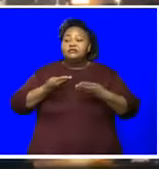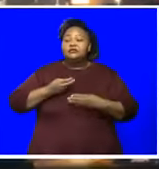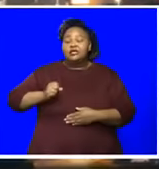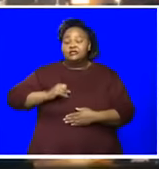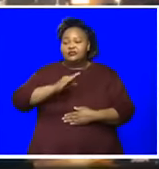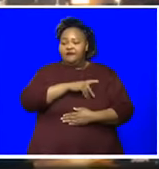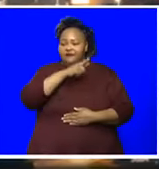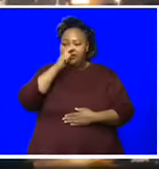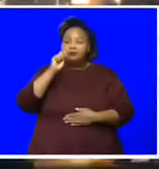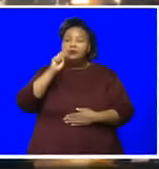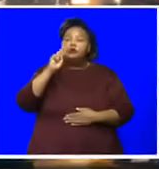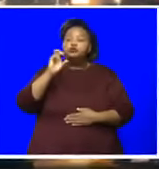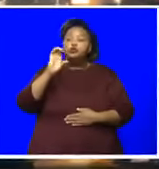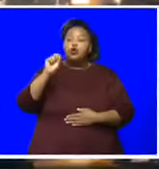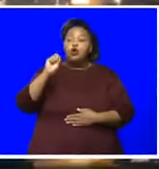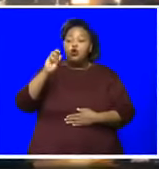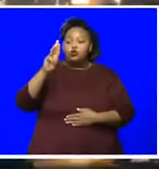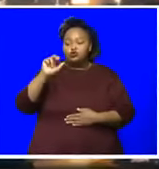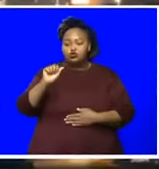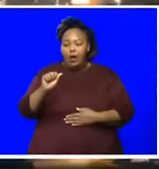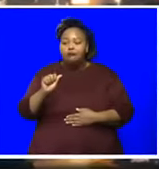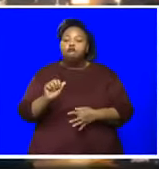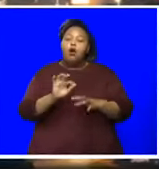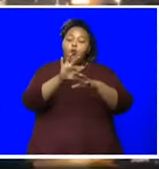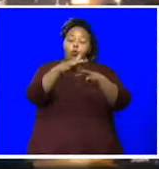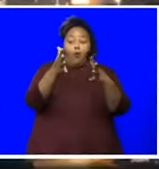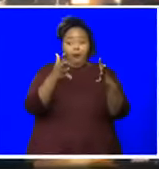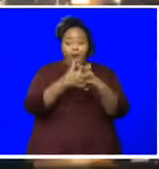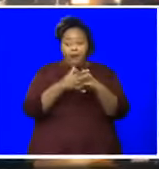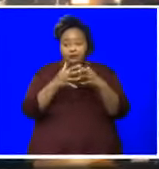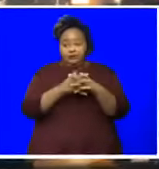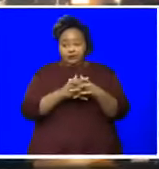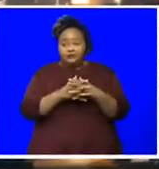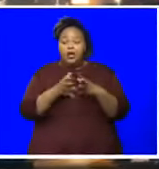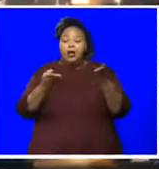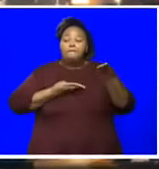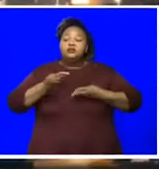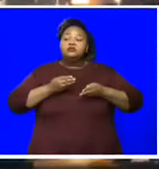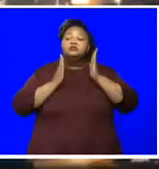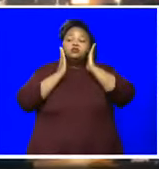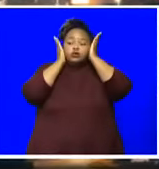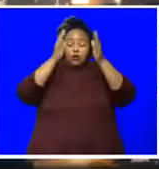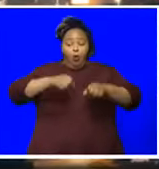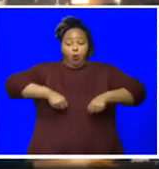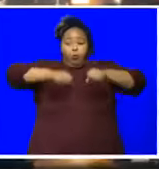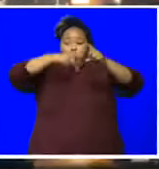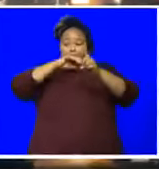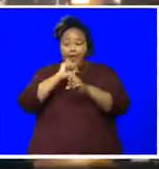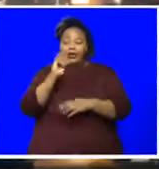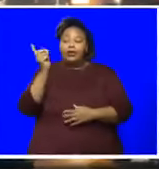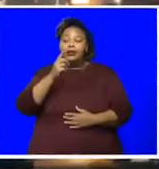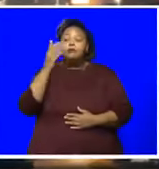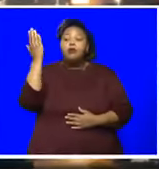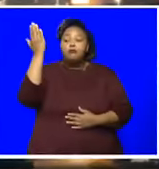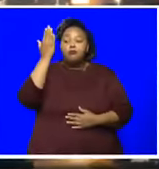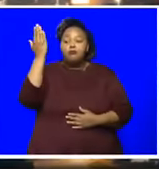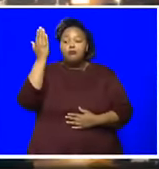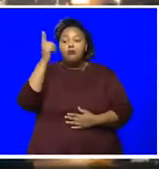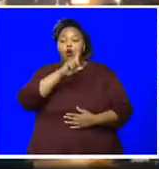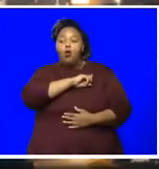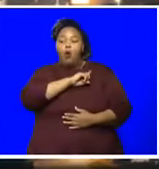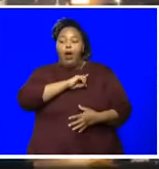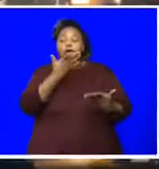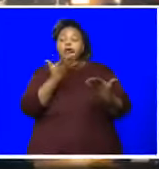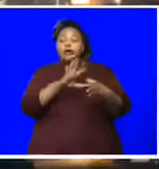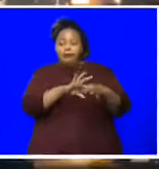Union Congress of eSwatini. Lokhu kuvakele ngemphathi webusiness eSwatini nathi Dlamini ngesikhathi letinhlangano tethula